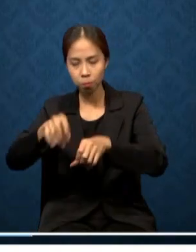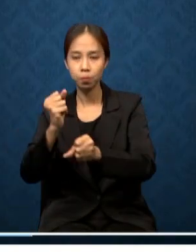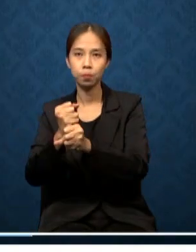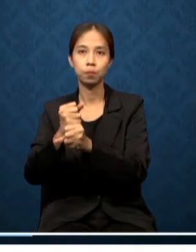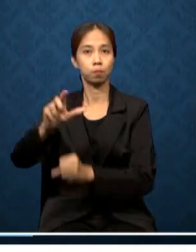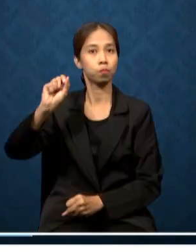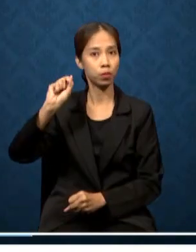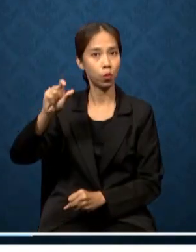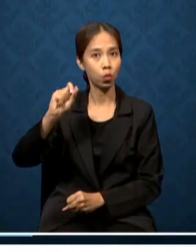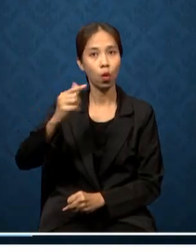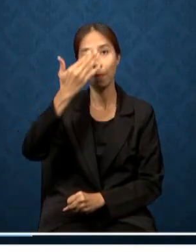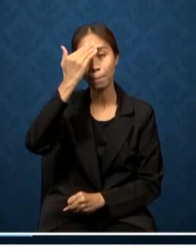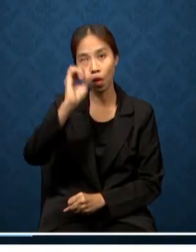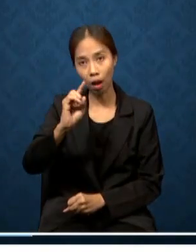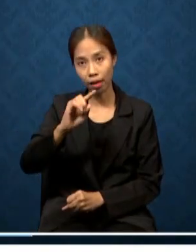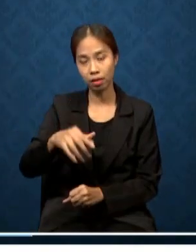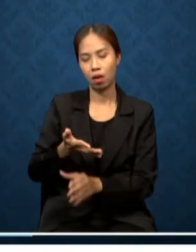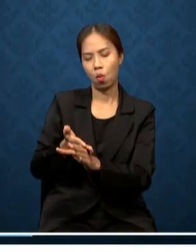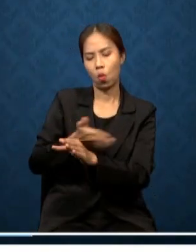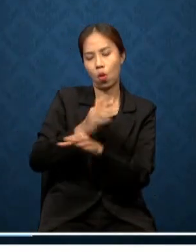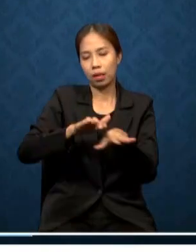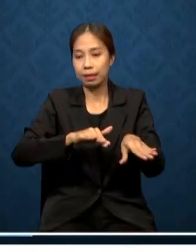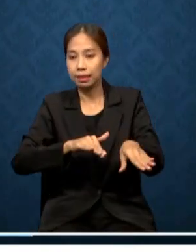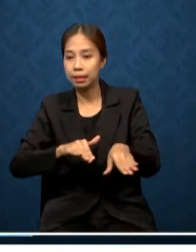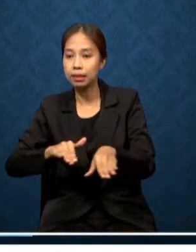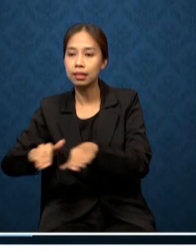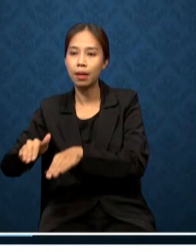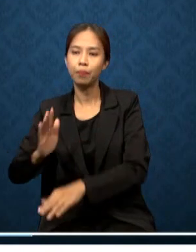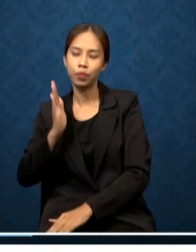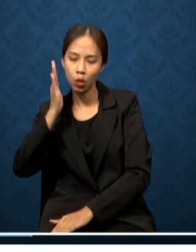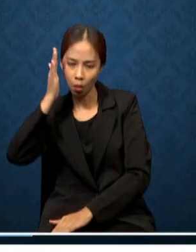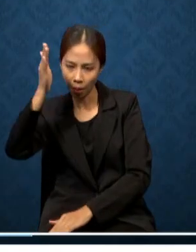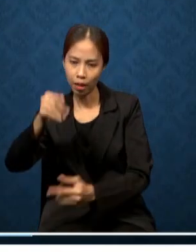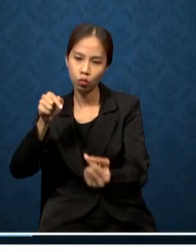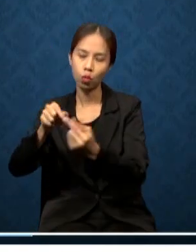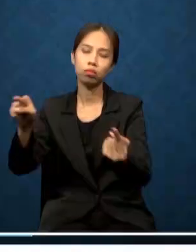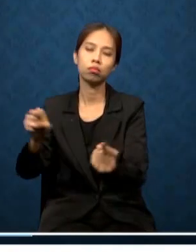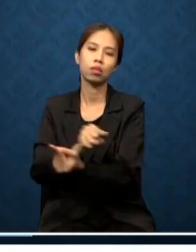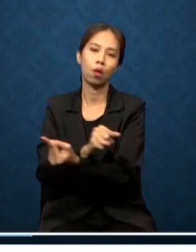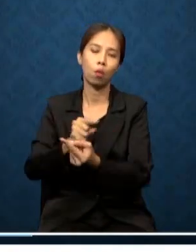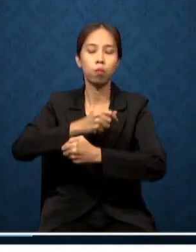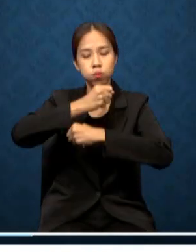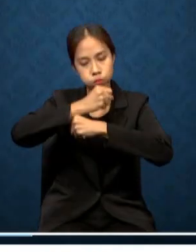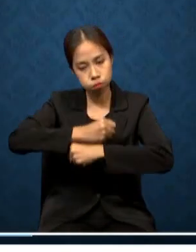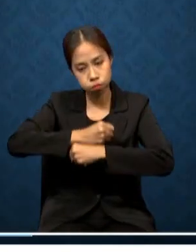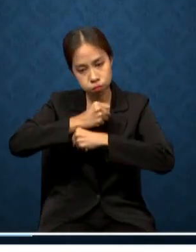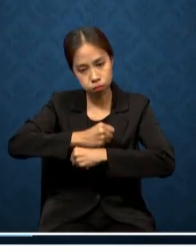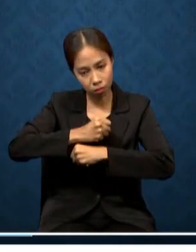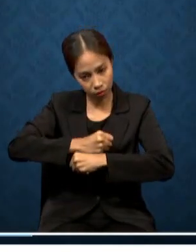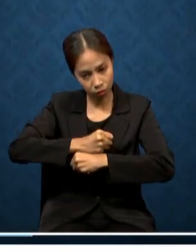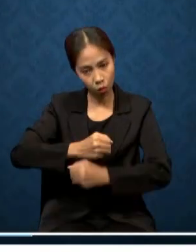เพื่อเตรียมความพร้อมไปสู่สังคมสูงวัยการเป็นศูนย์กลางด้าน